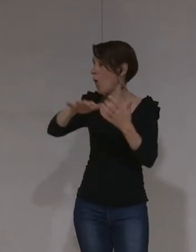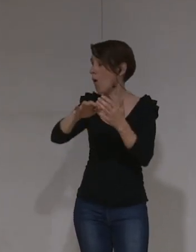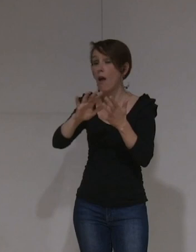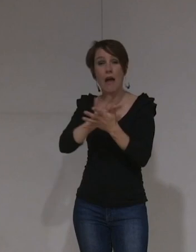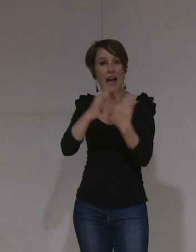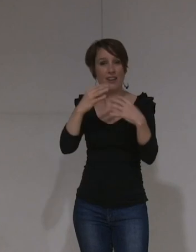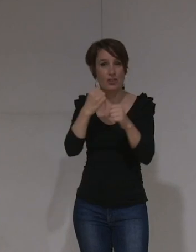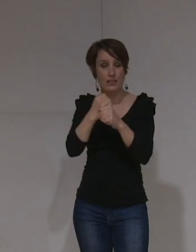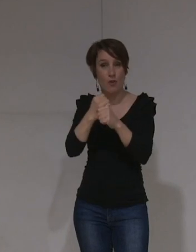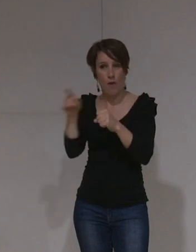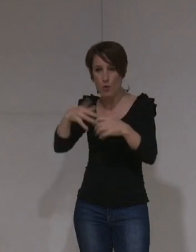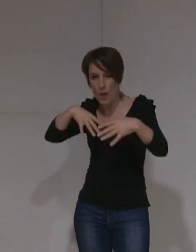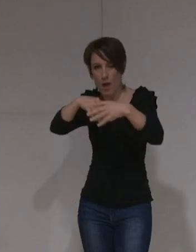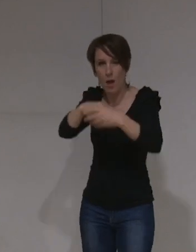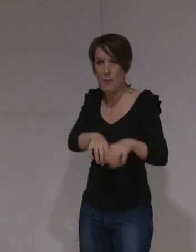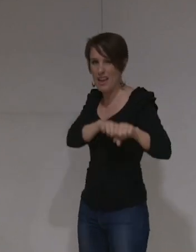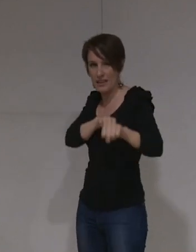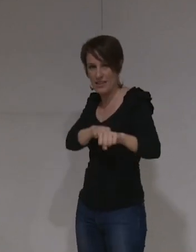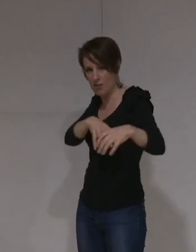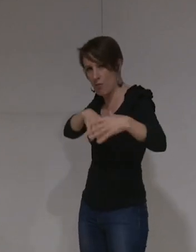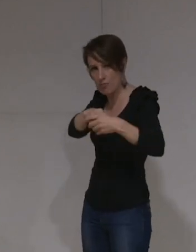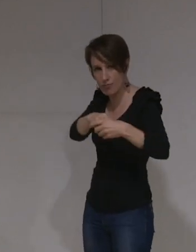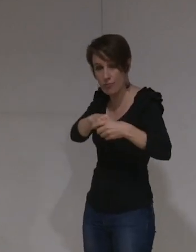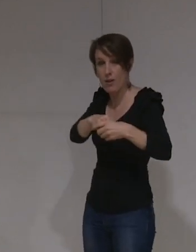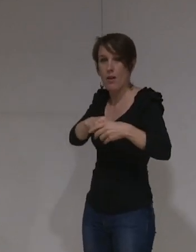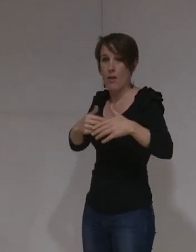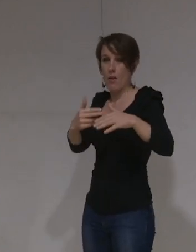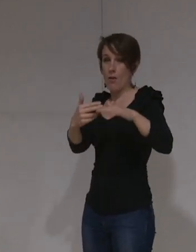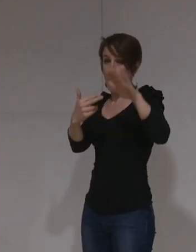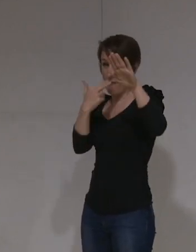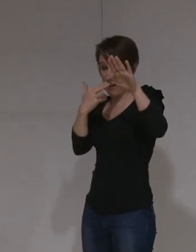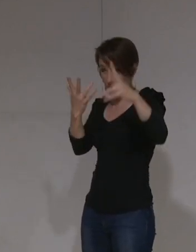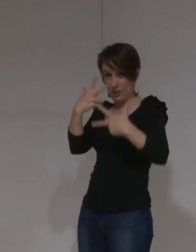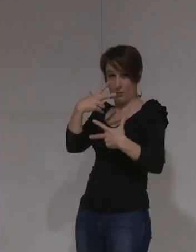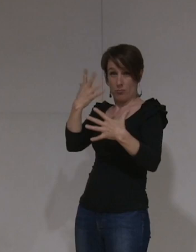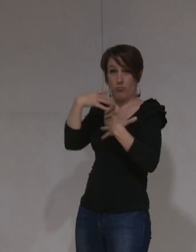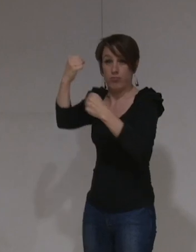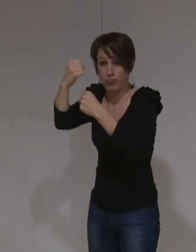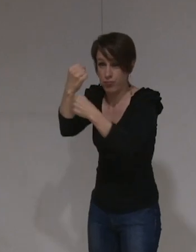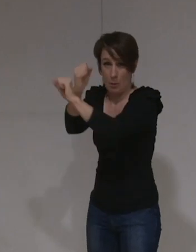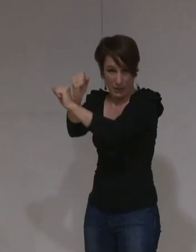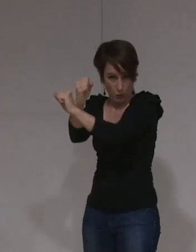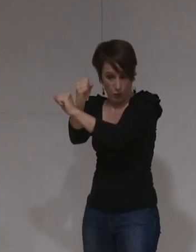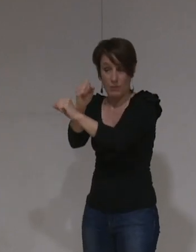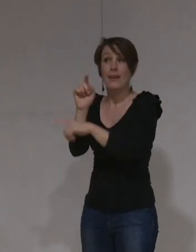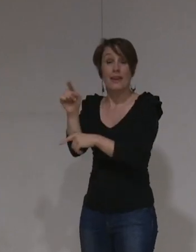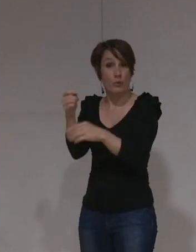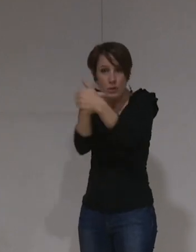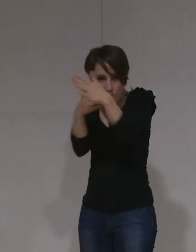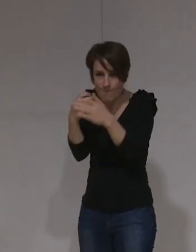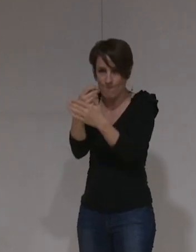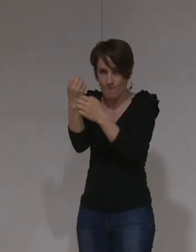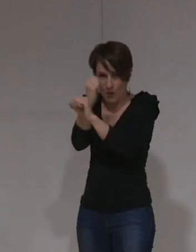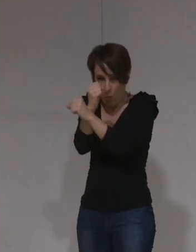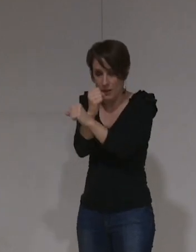des résistants il est emprisonné par les fascistes à Turin et c'est dans sa sa cellule qu'il commence